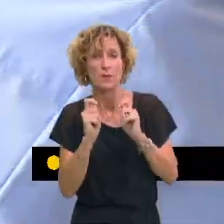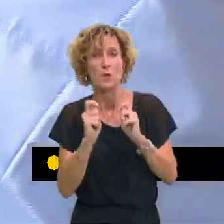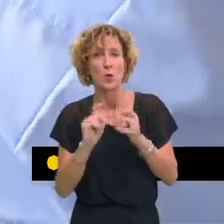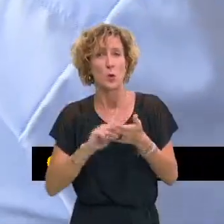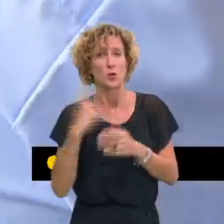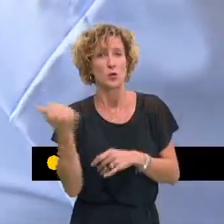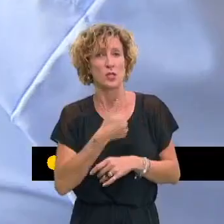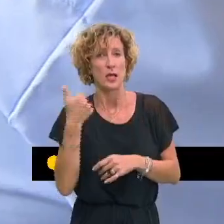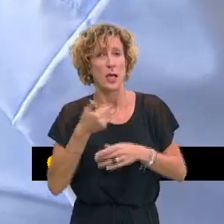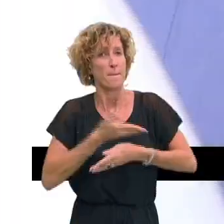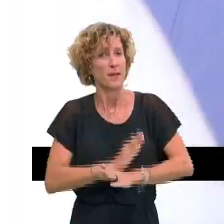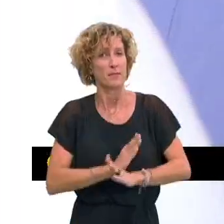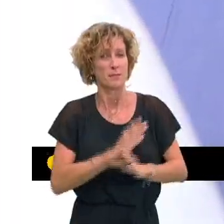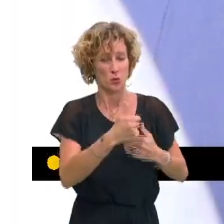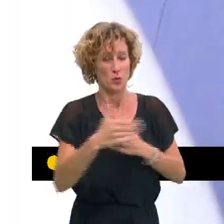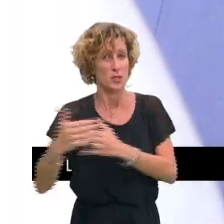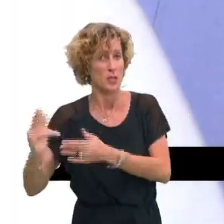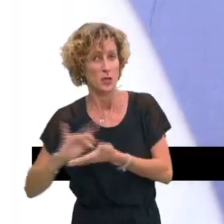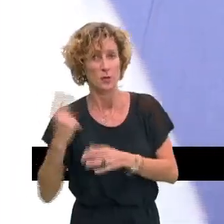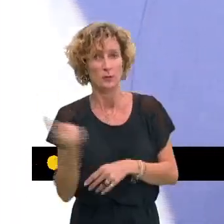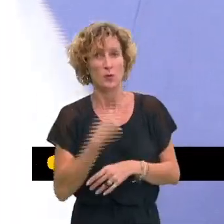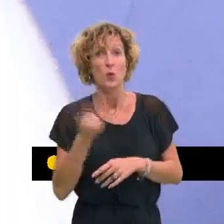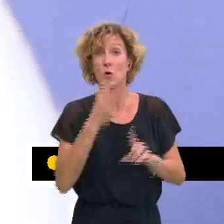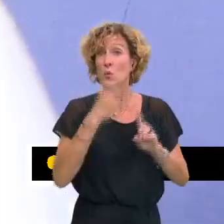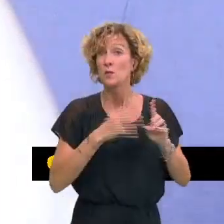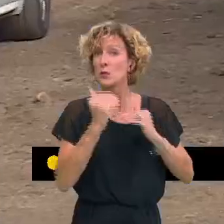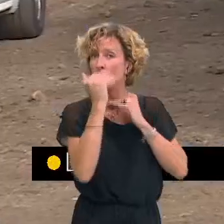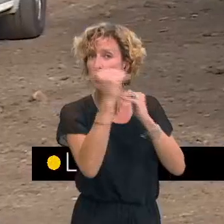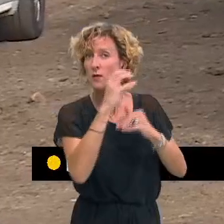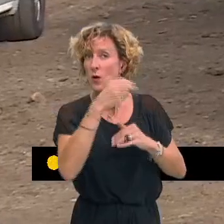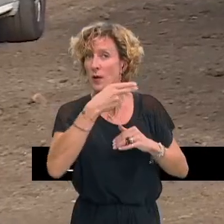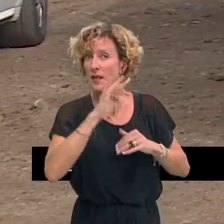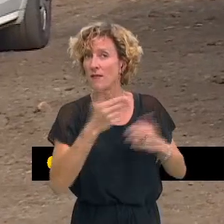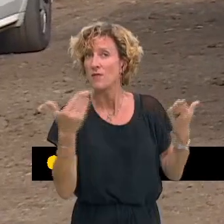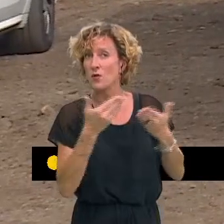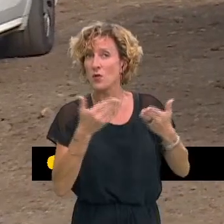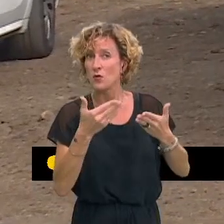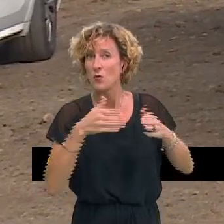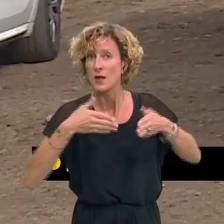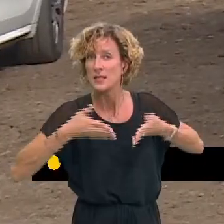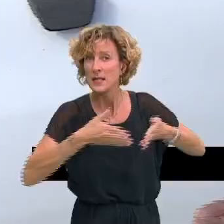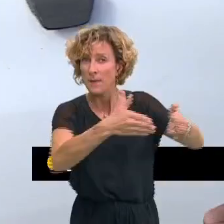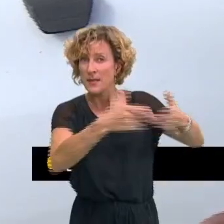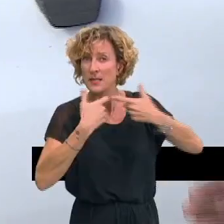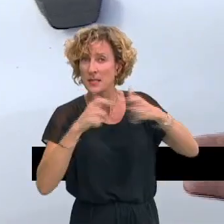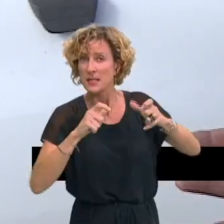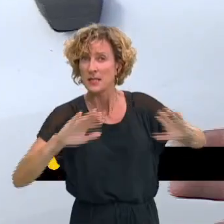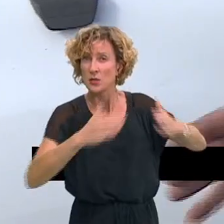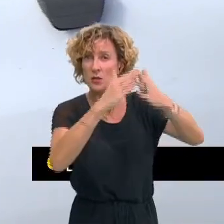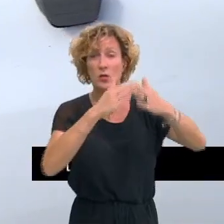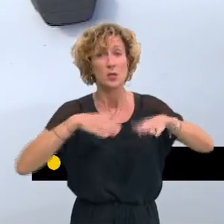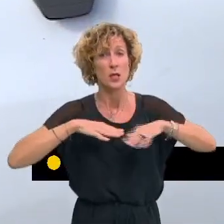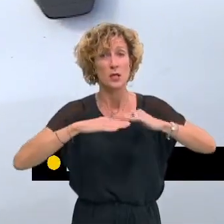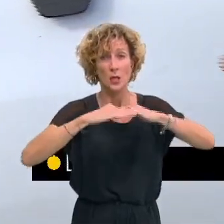chacun dans son domaine de compétences. Une des missions confiée à l'ONF, la réalisation de pistes d'accès sur les massifs. Une bande de roulement